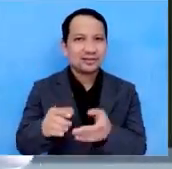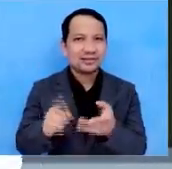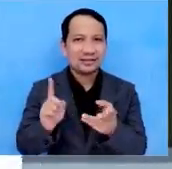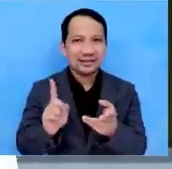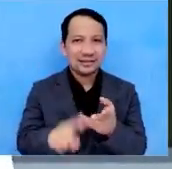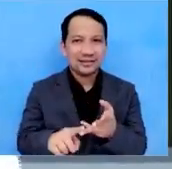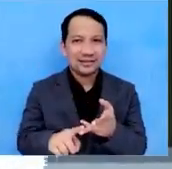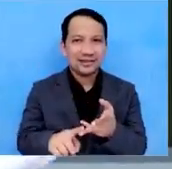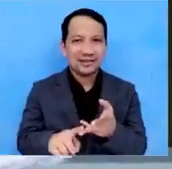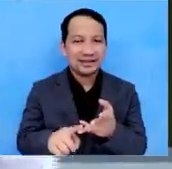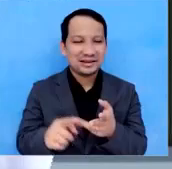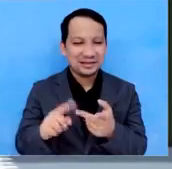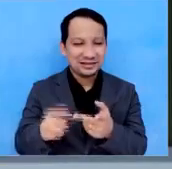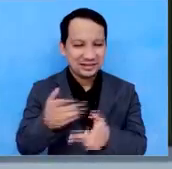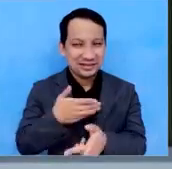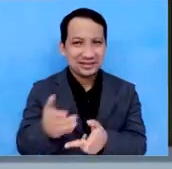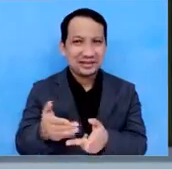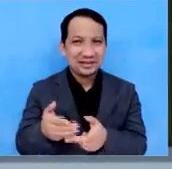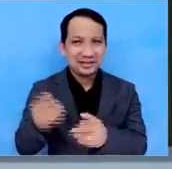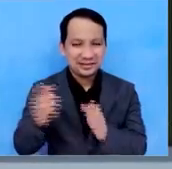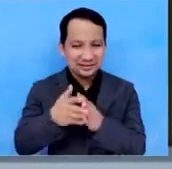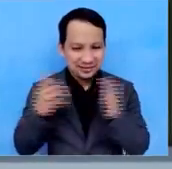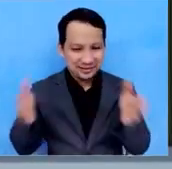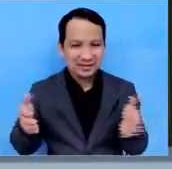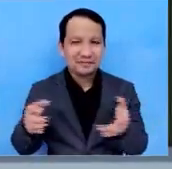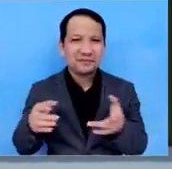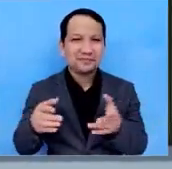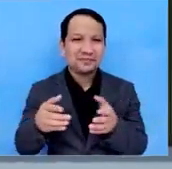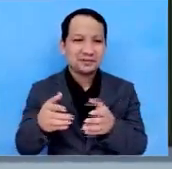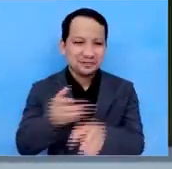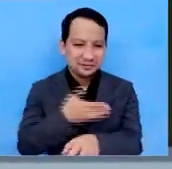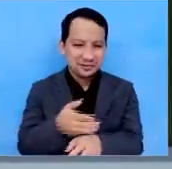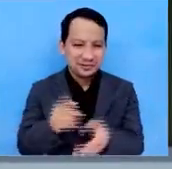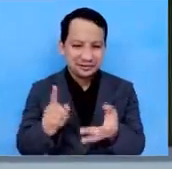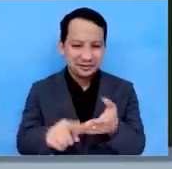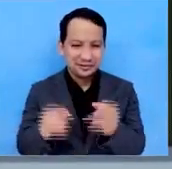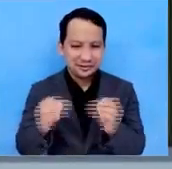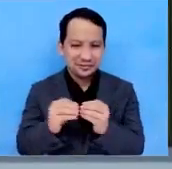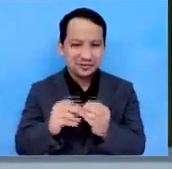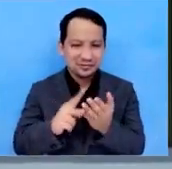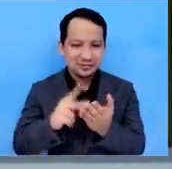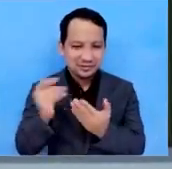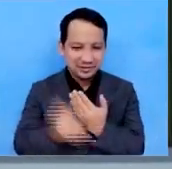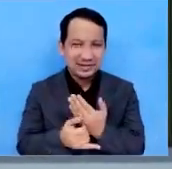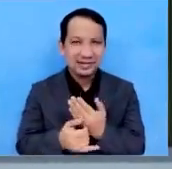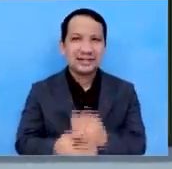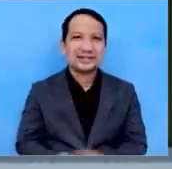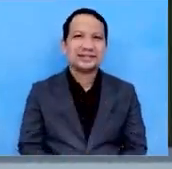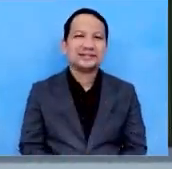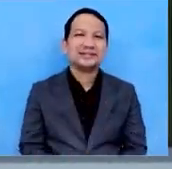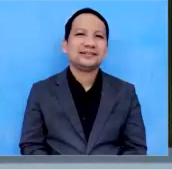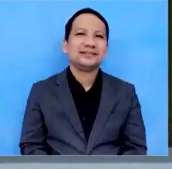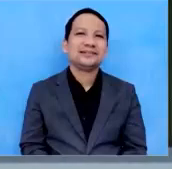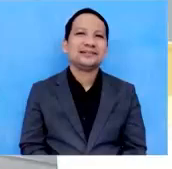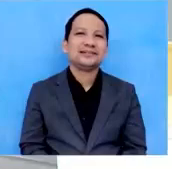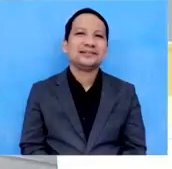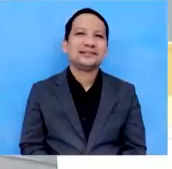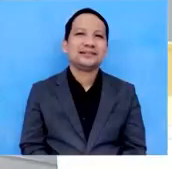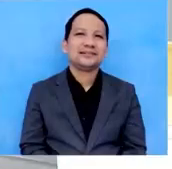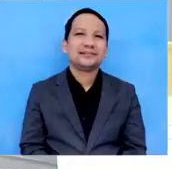sa mga big dough, mga ganun po. And sana more projects pa po talaga sa acting. Saan pa pwedeng pakinggan yung